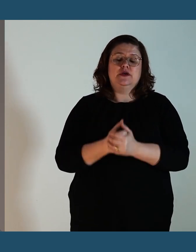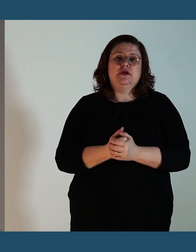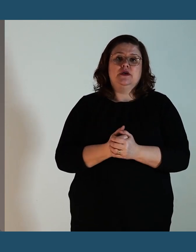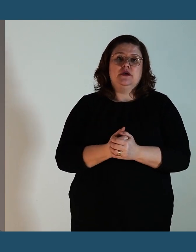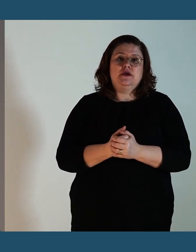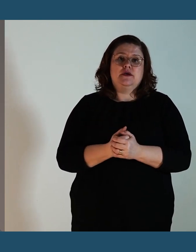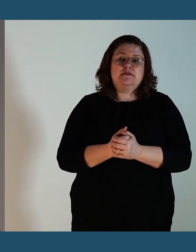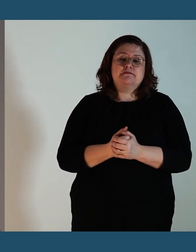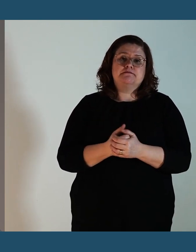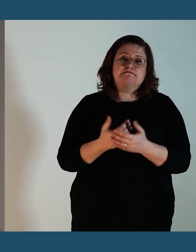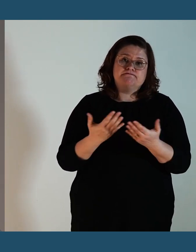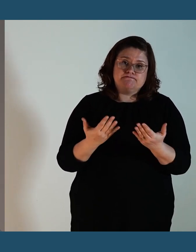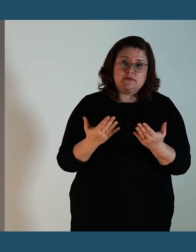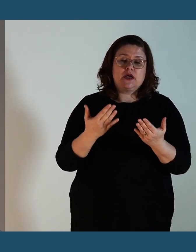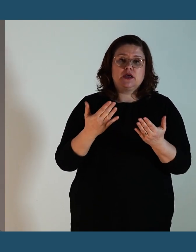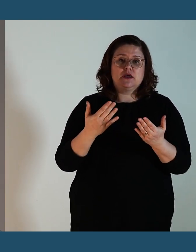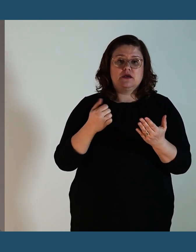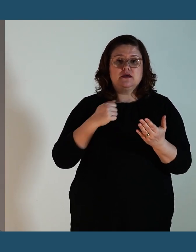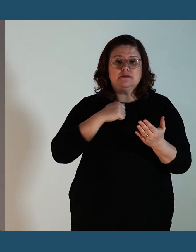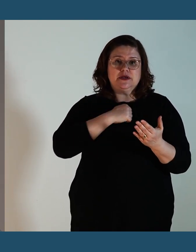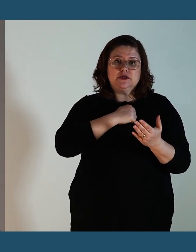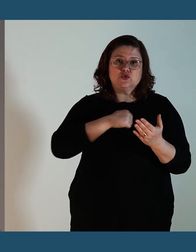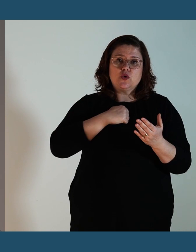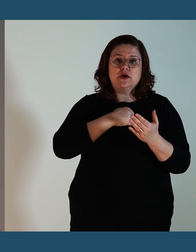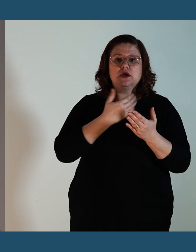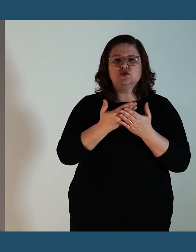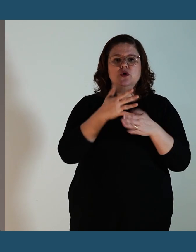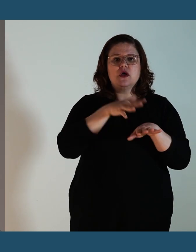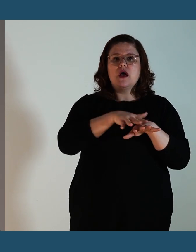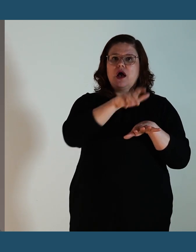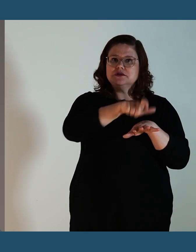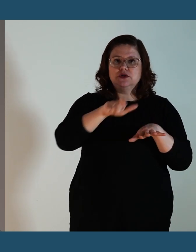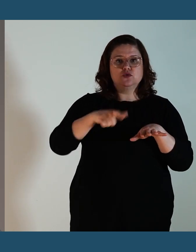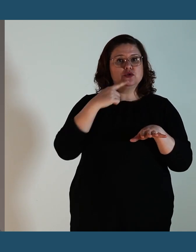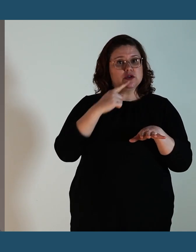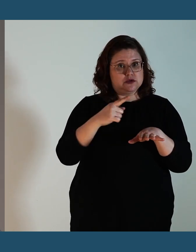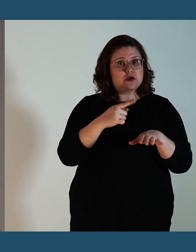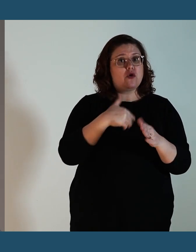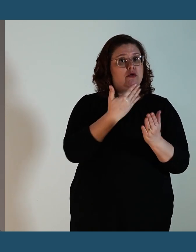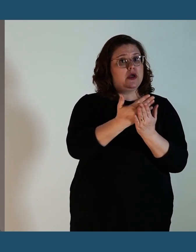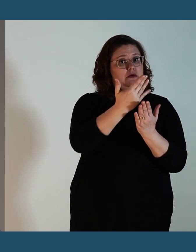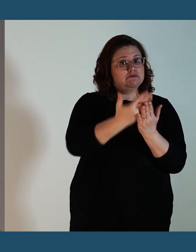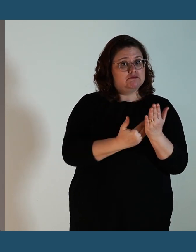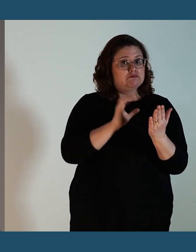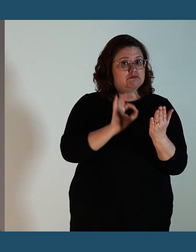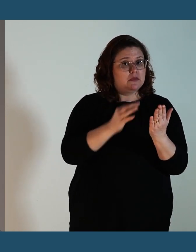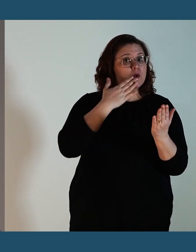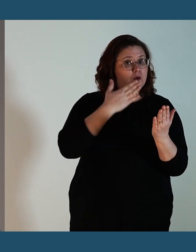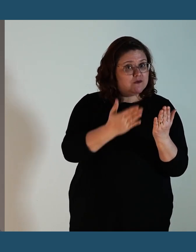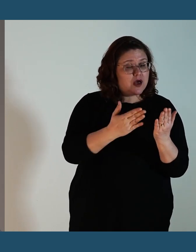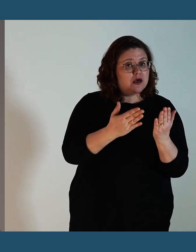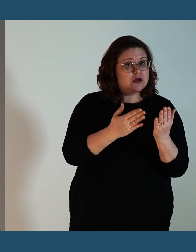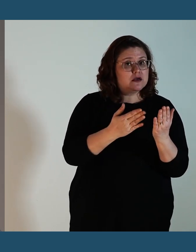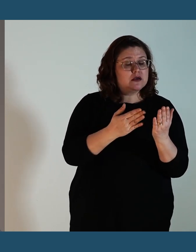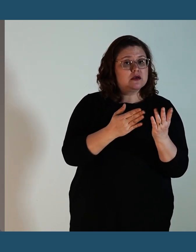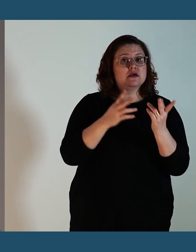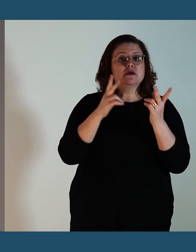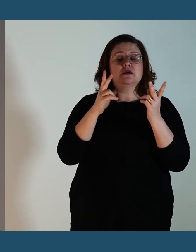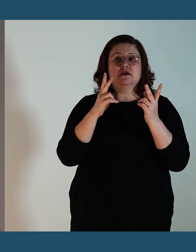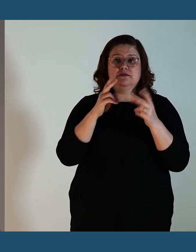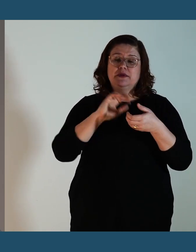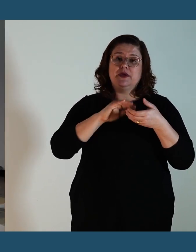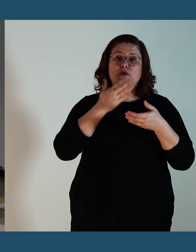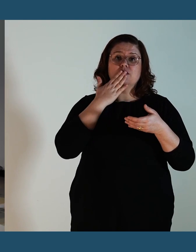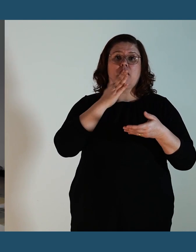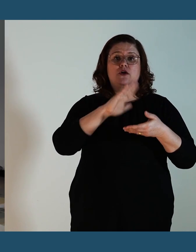siinä mielessä surullista, kun asiantuntijat todellakin piti tätä esitystä hyvänä, ja myöskin tämä oli hyvä